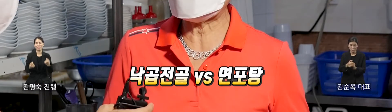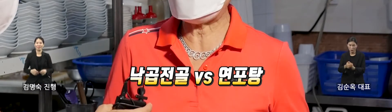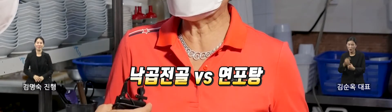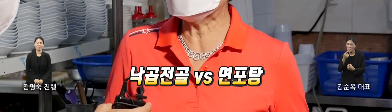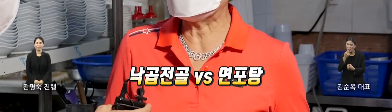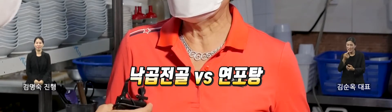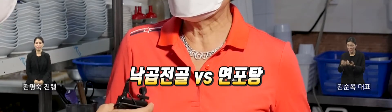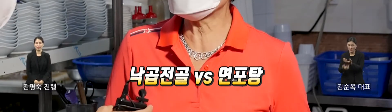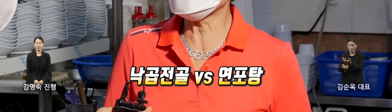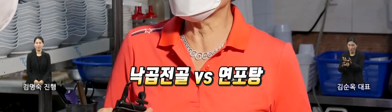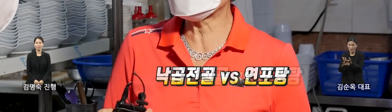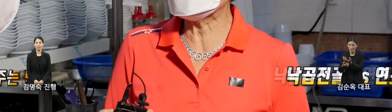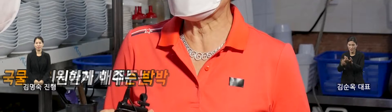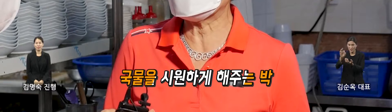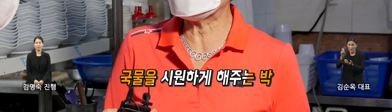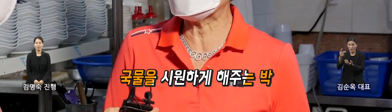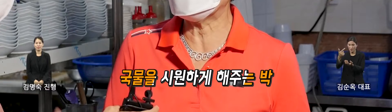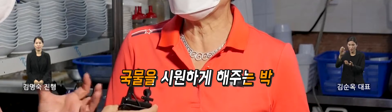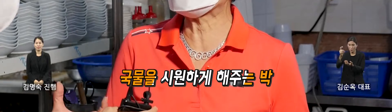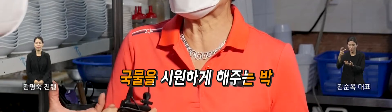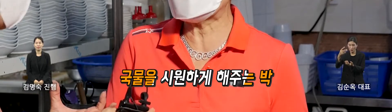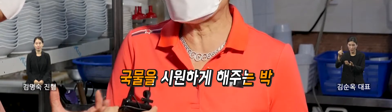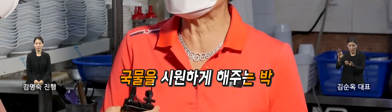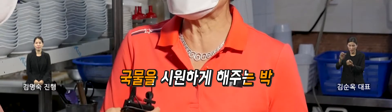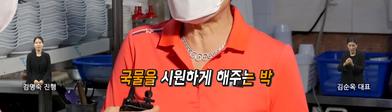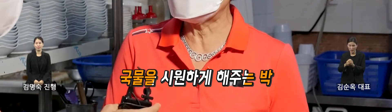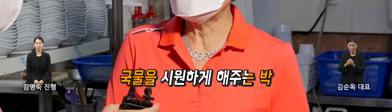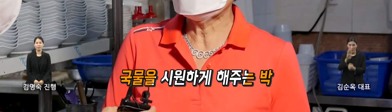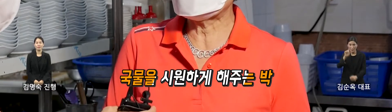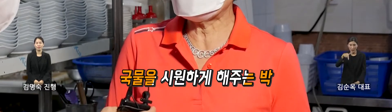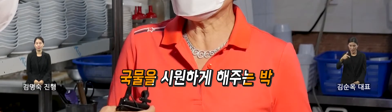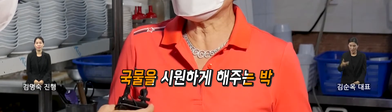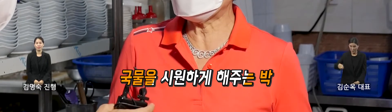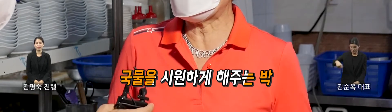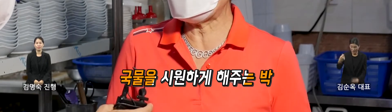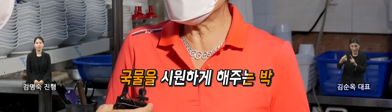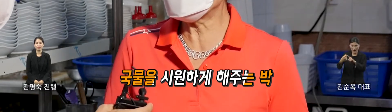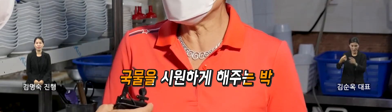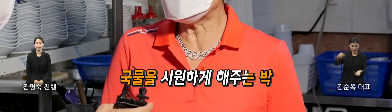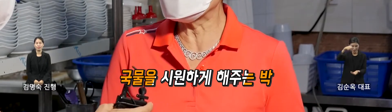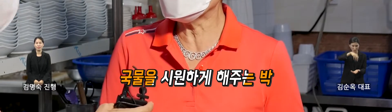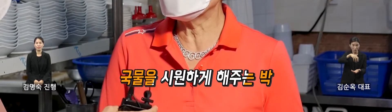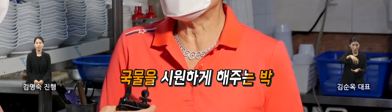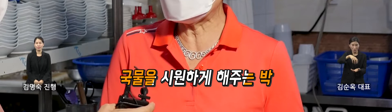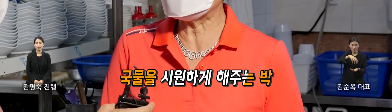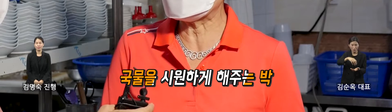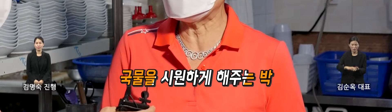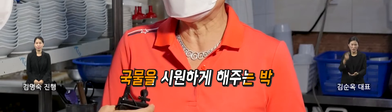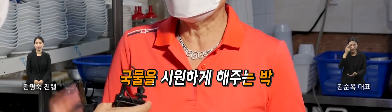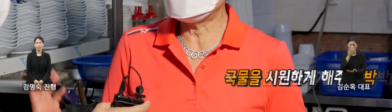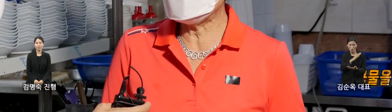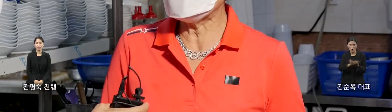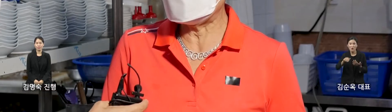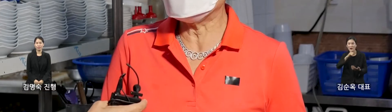또 제가 박을 직접 농사를 지어가지고 박속을 넣고 그렇게 하기 때문에 아주 시원하고